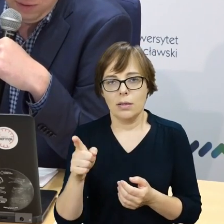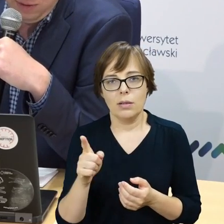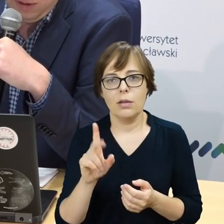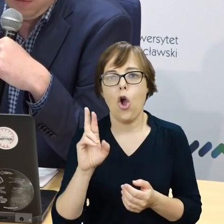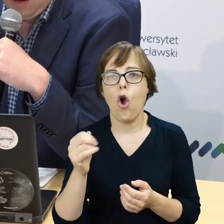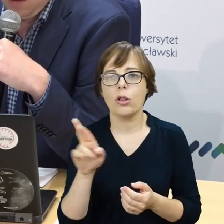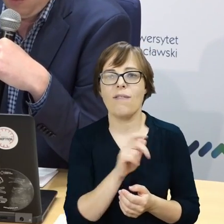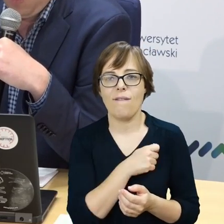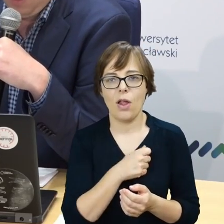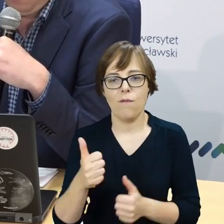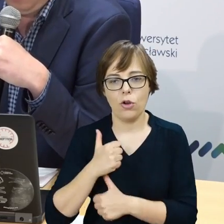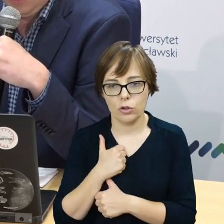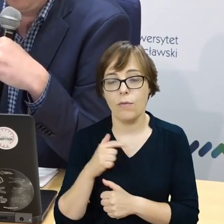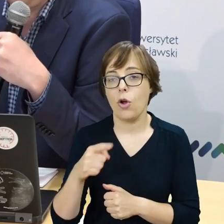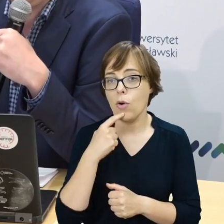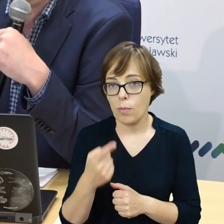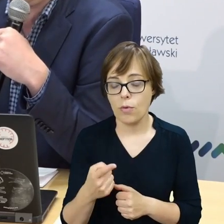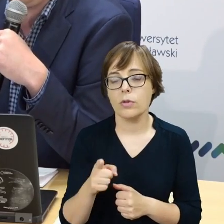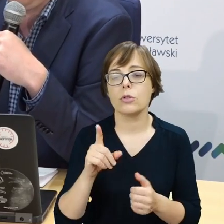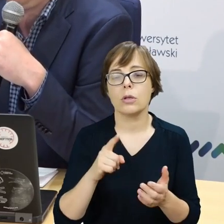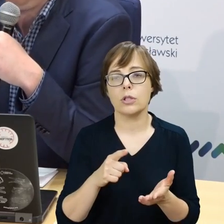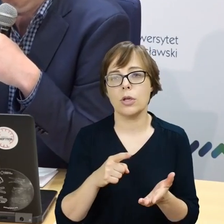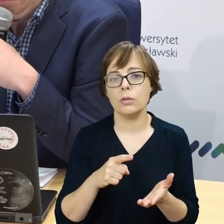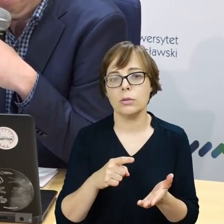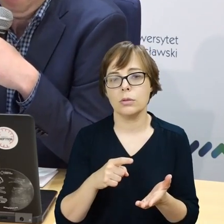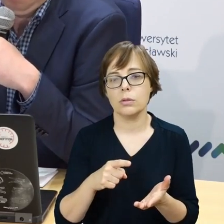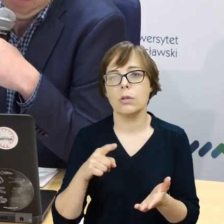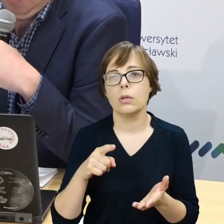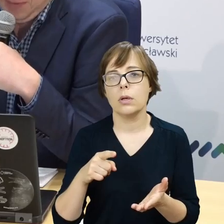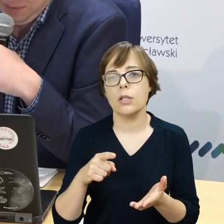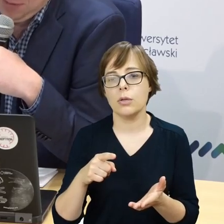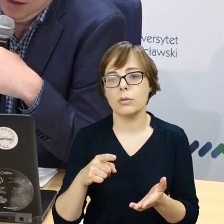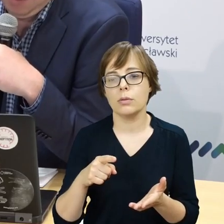konstytucją, więc służba nie jest zobowiązana do jej przestrzegania.